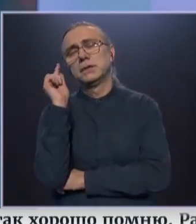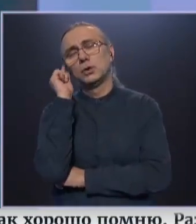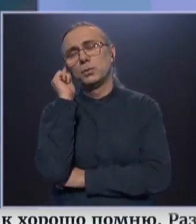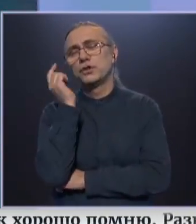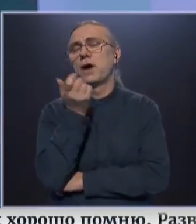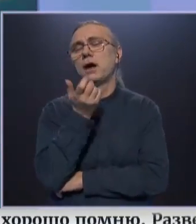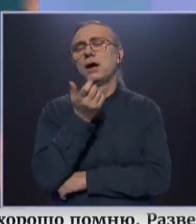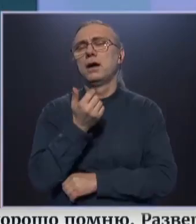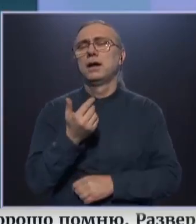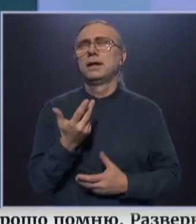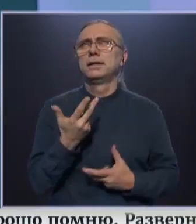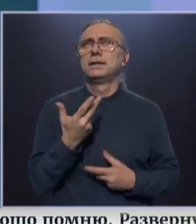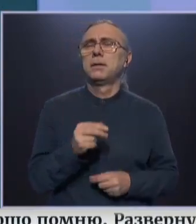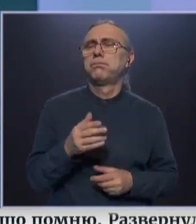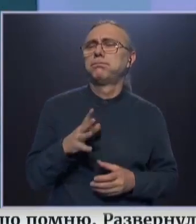взять-то?